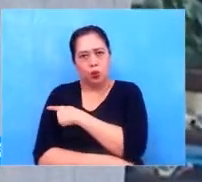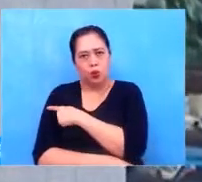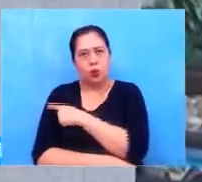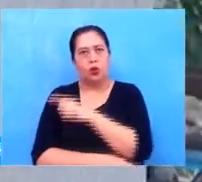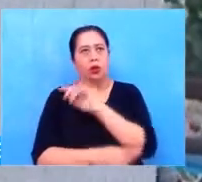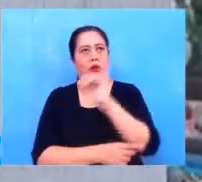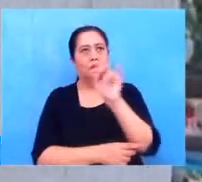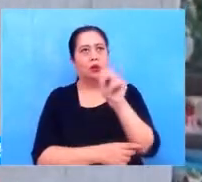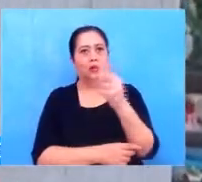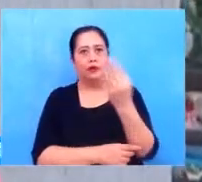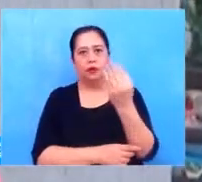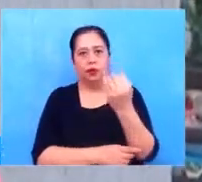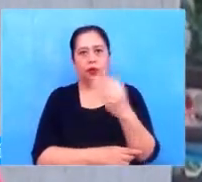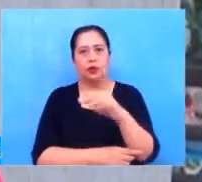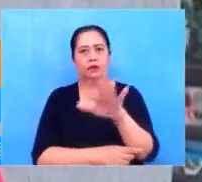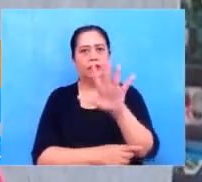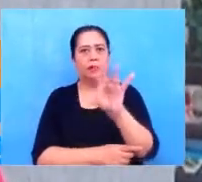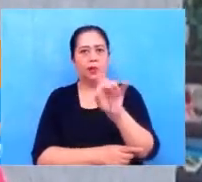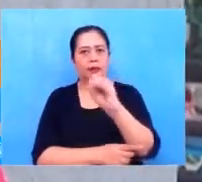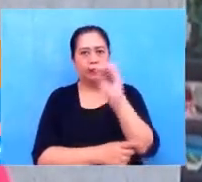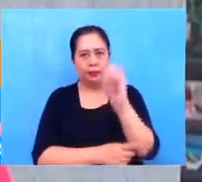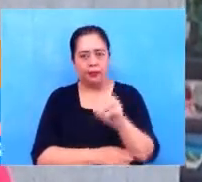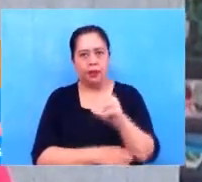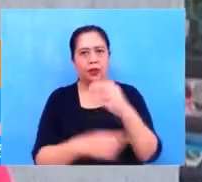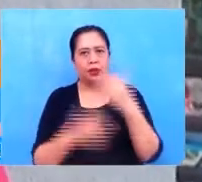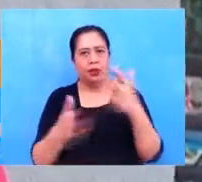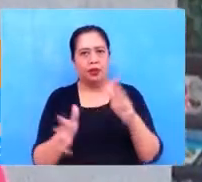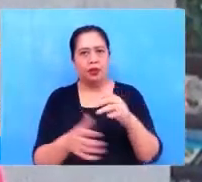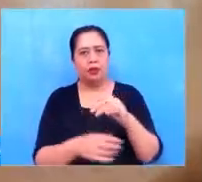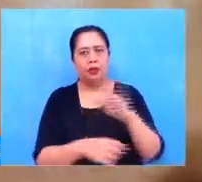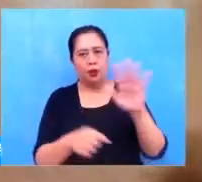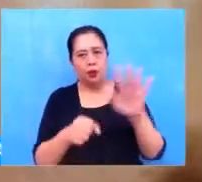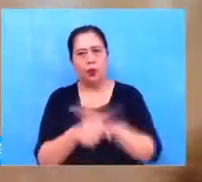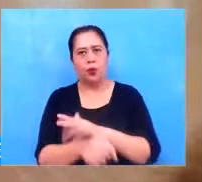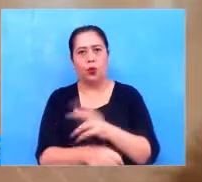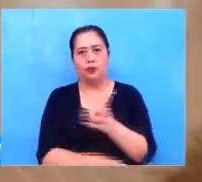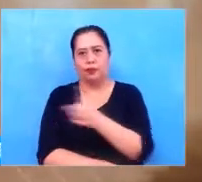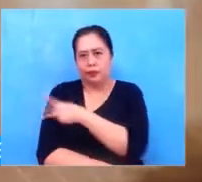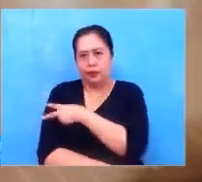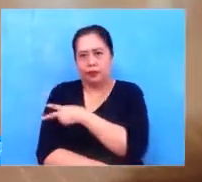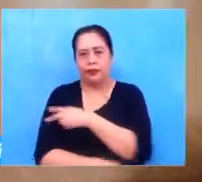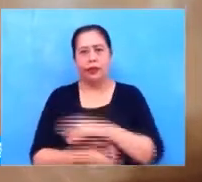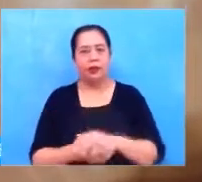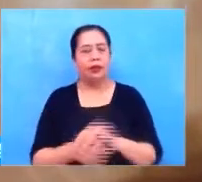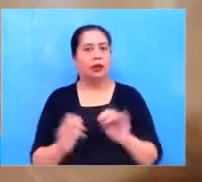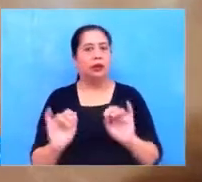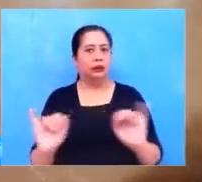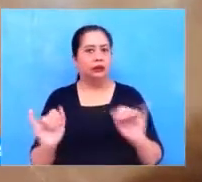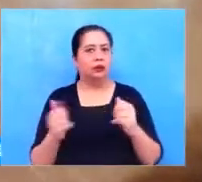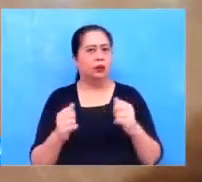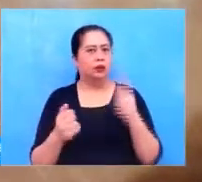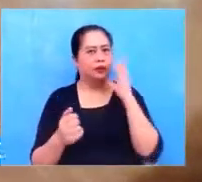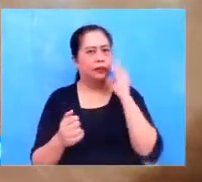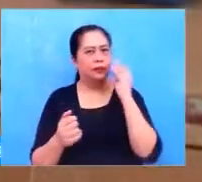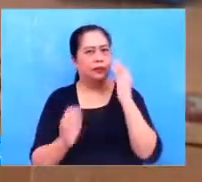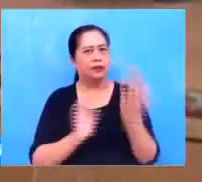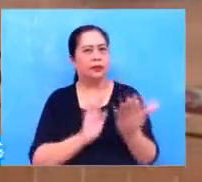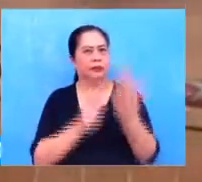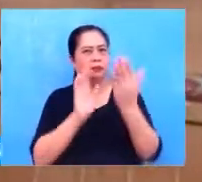14, 58% also already had their fully vaccination. Still, we encountered a lot of